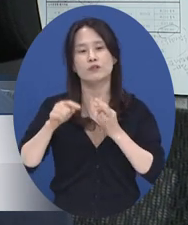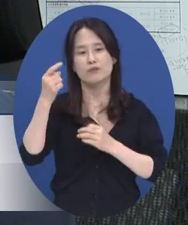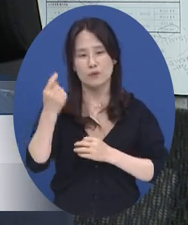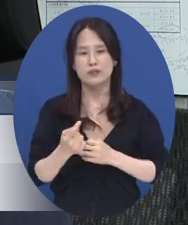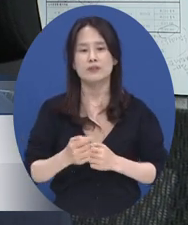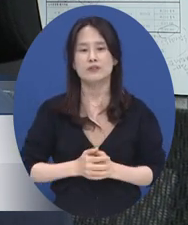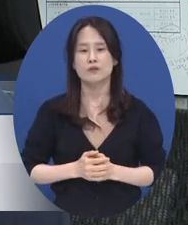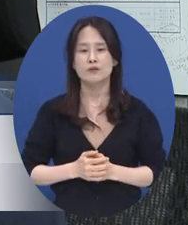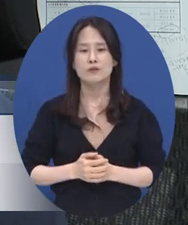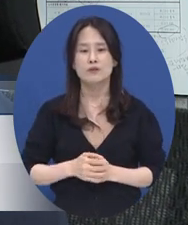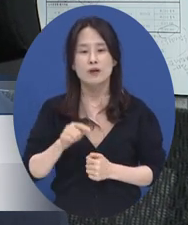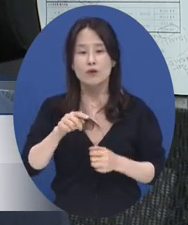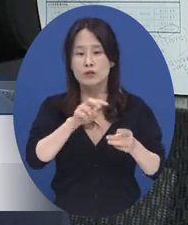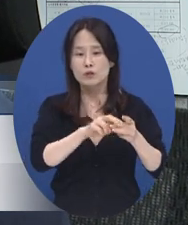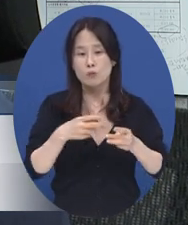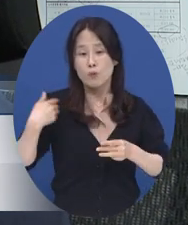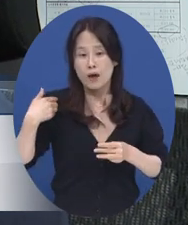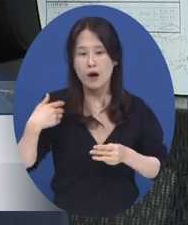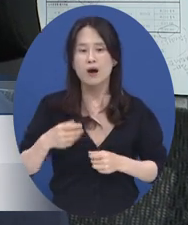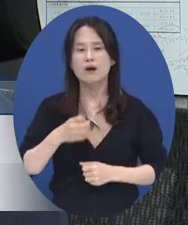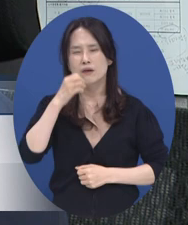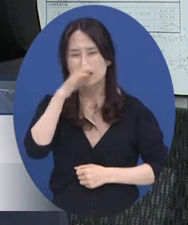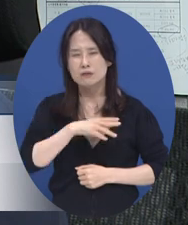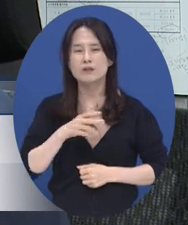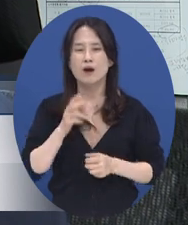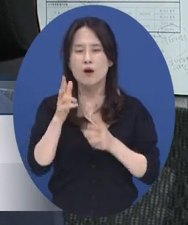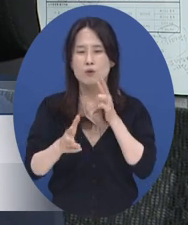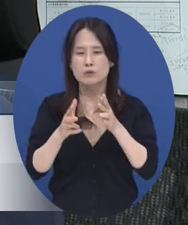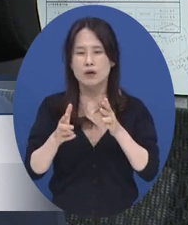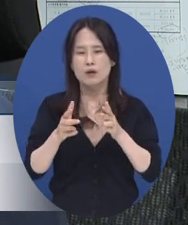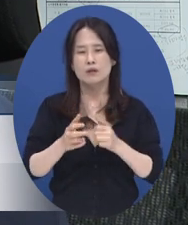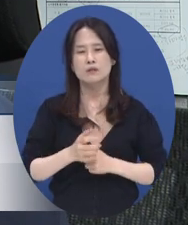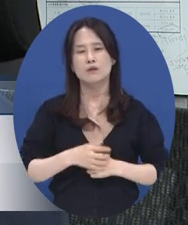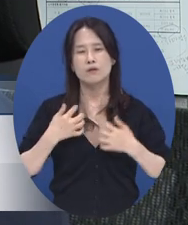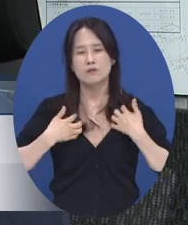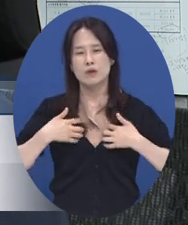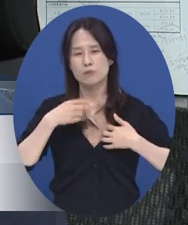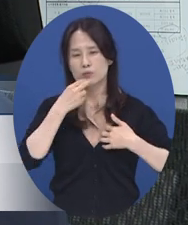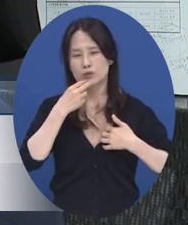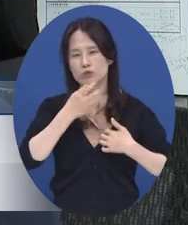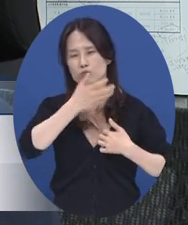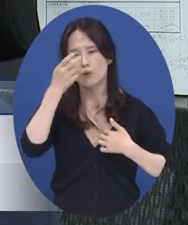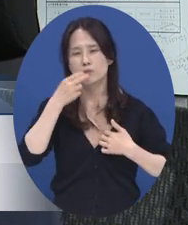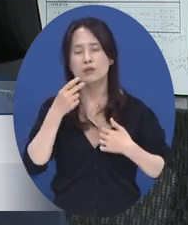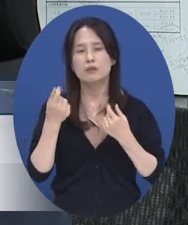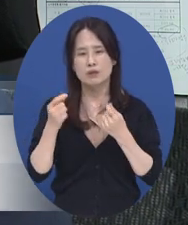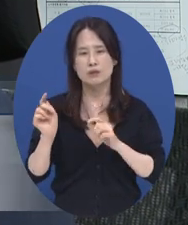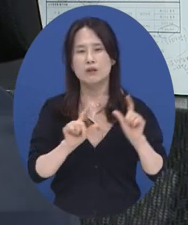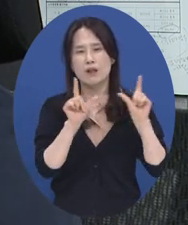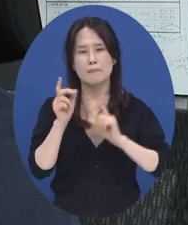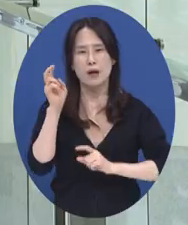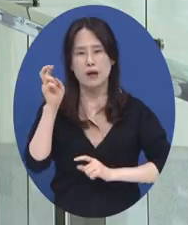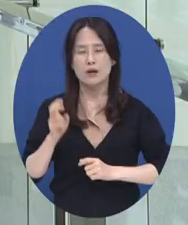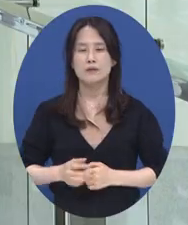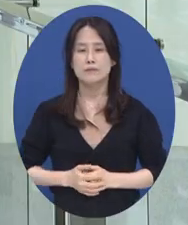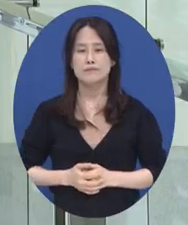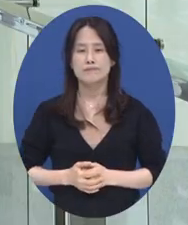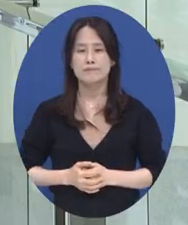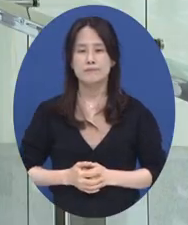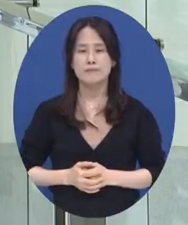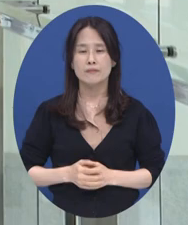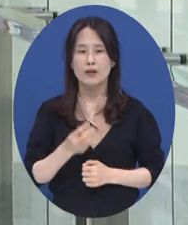저는 그냥 그래도 그냥 단순하게 생산직으로 그냥 재미없게 그냥 예, 꿈도 없이 그냥 그렇게 살았을 것 같습니다.